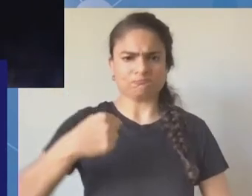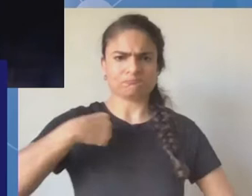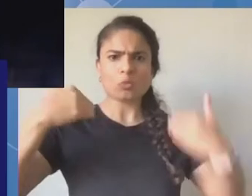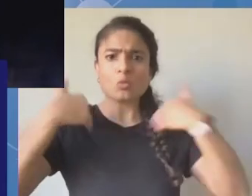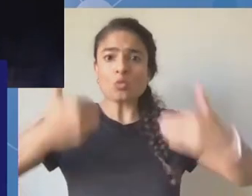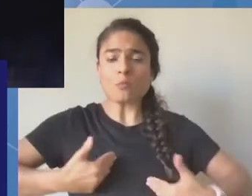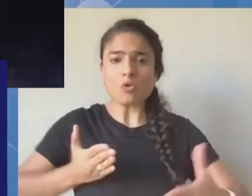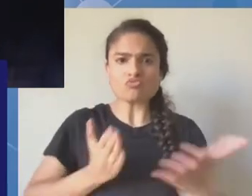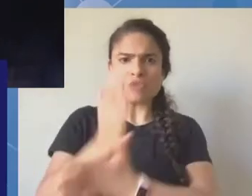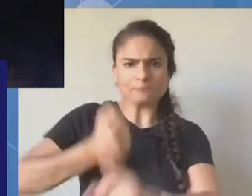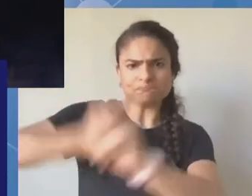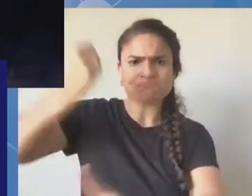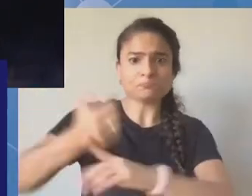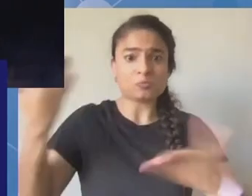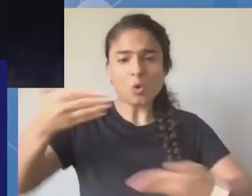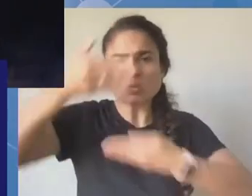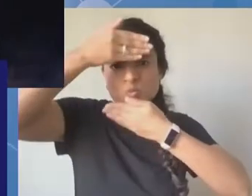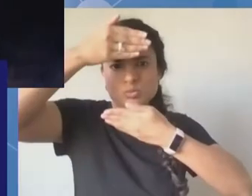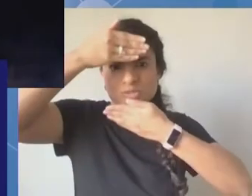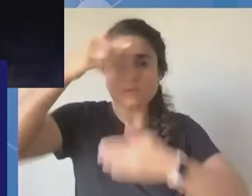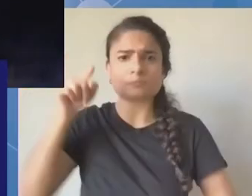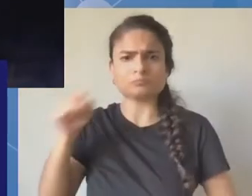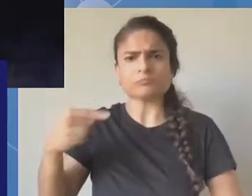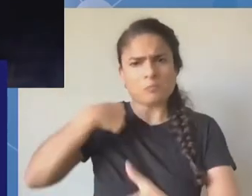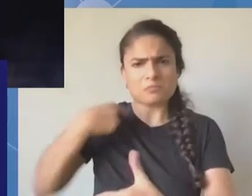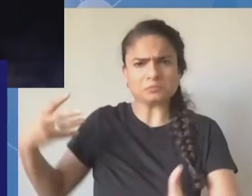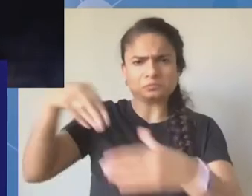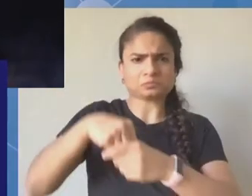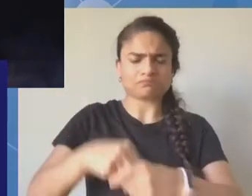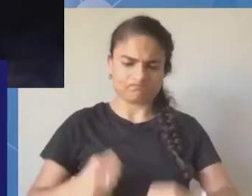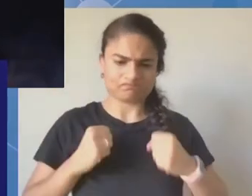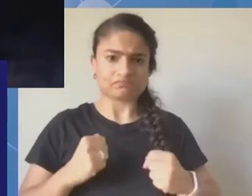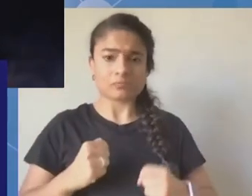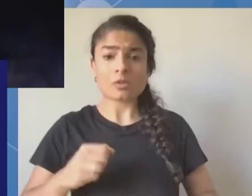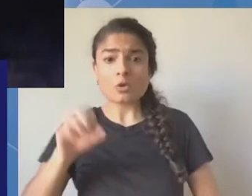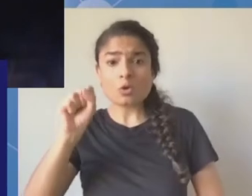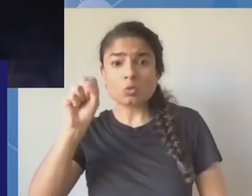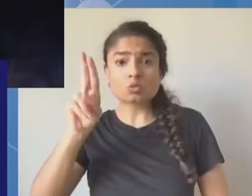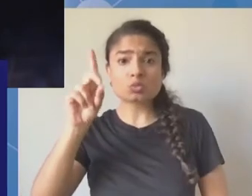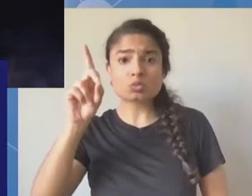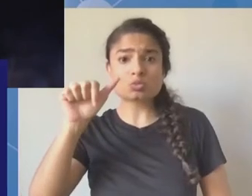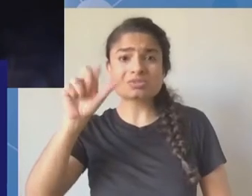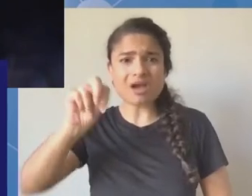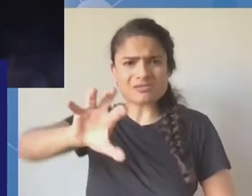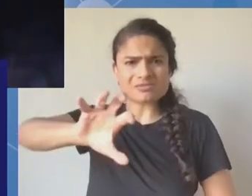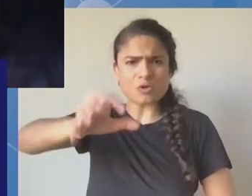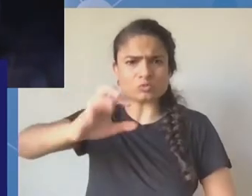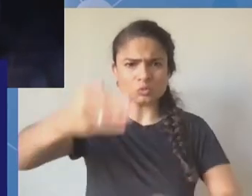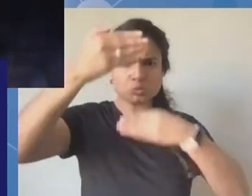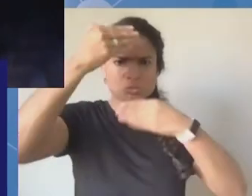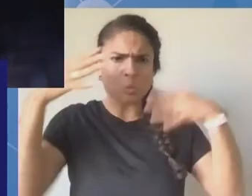阿迪勒，我是来自苏丹，我是代表我自己的吧。苏丹是一